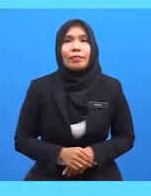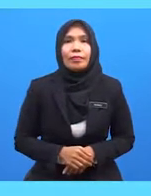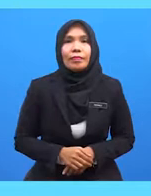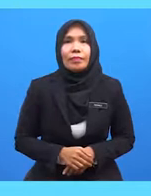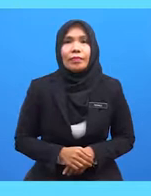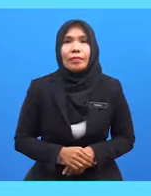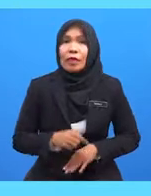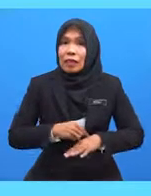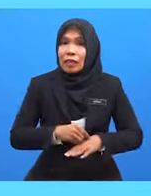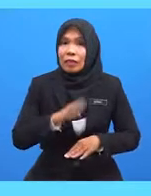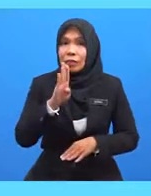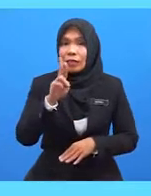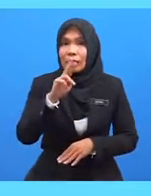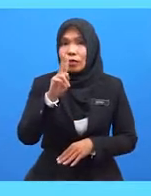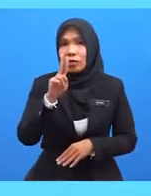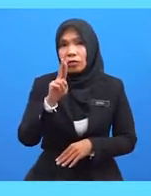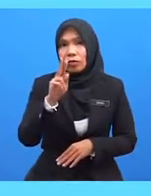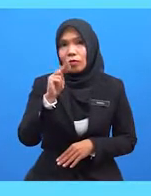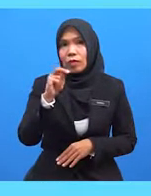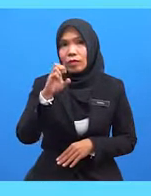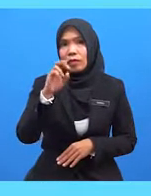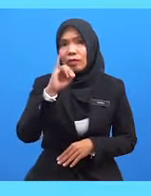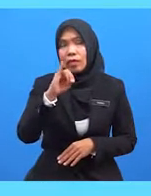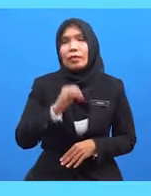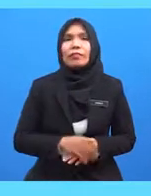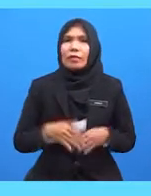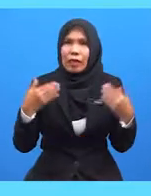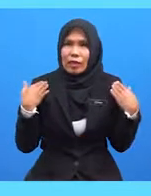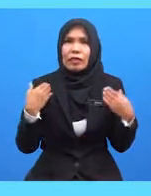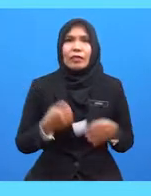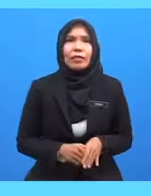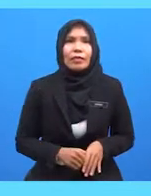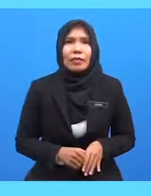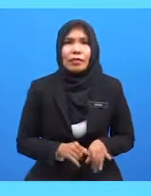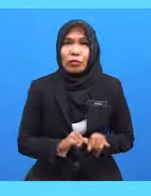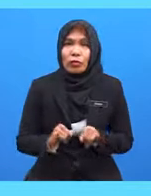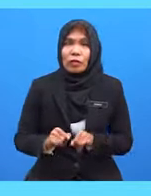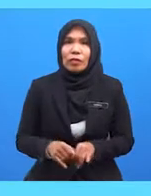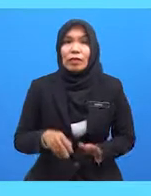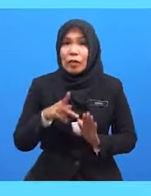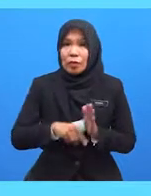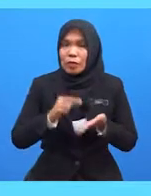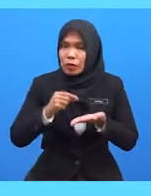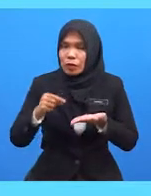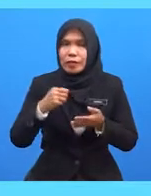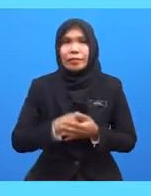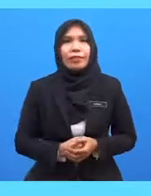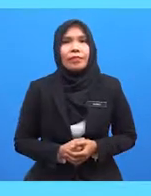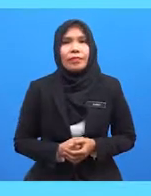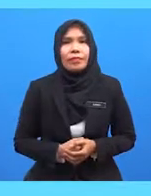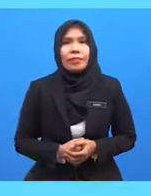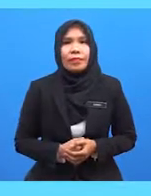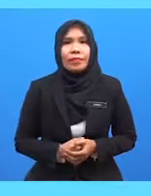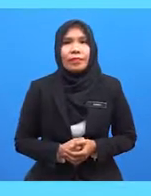dan karya sastra termasuk genre syair berkembang. Antara penulisnya